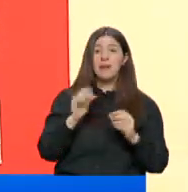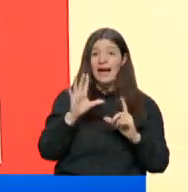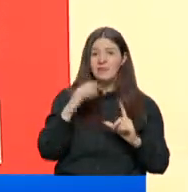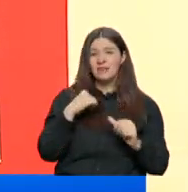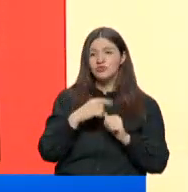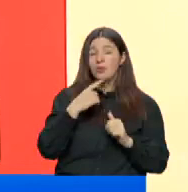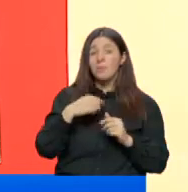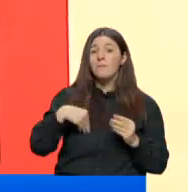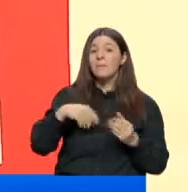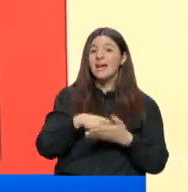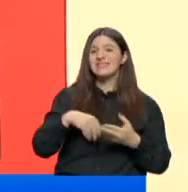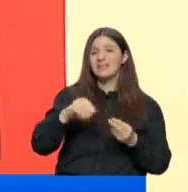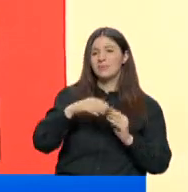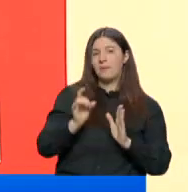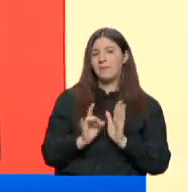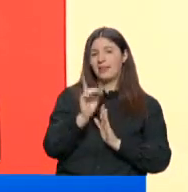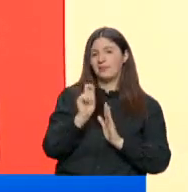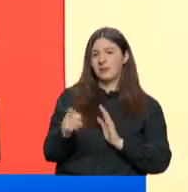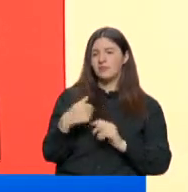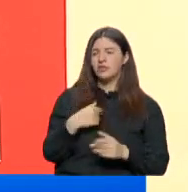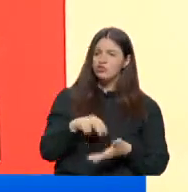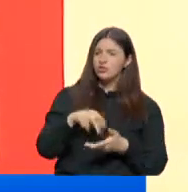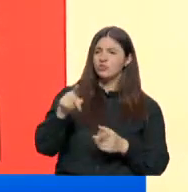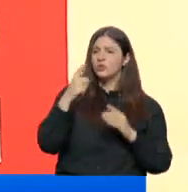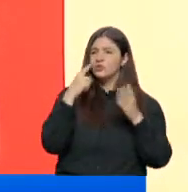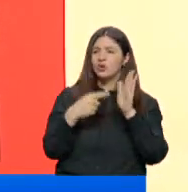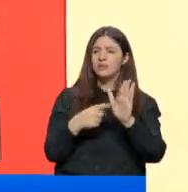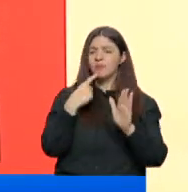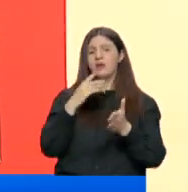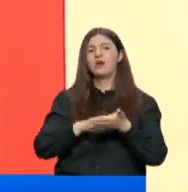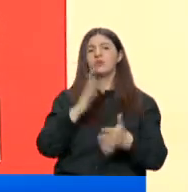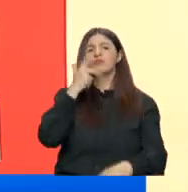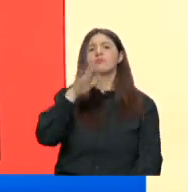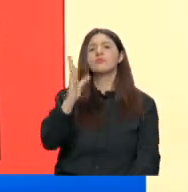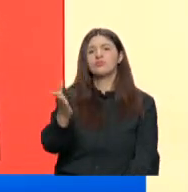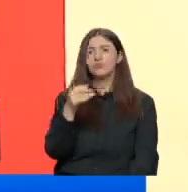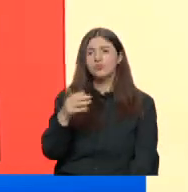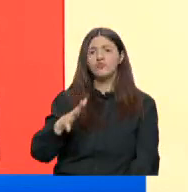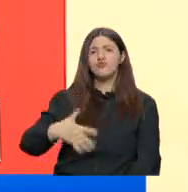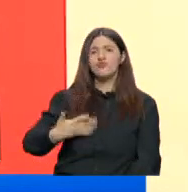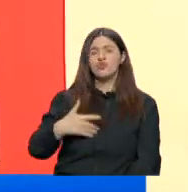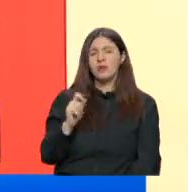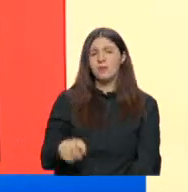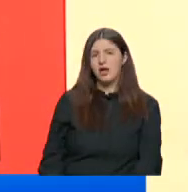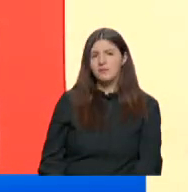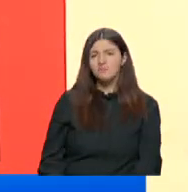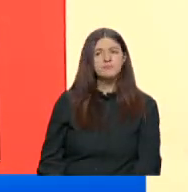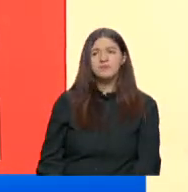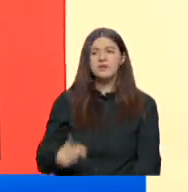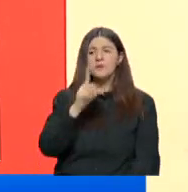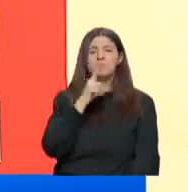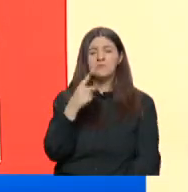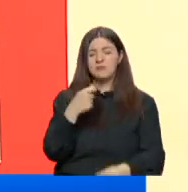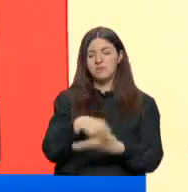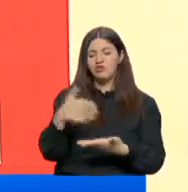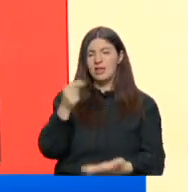çiziyorum, maaş zammını geri çektiler. Ben de çıktım bunu gösterdim. Dedim ki arkadaşlar utanmıyor musunuz dedim bununla övünmeye. Yani 100 bin lira